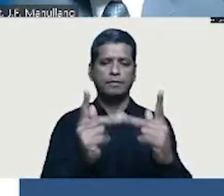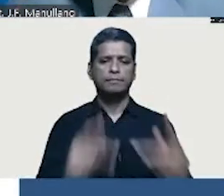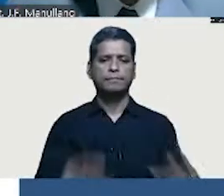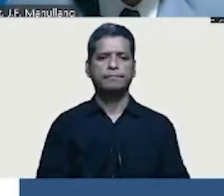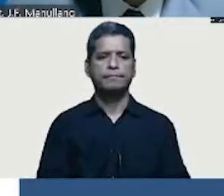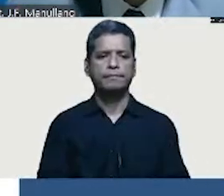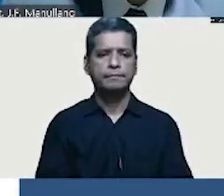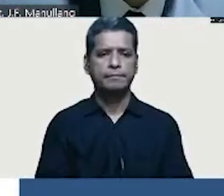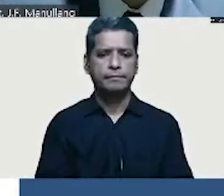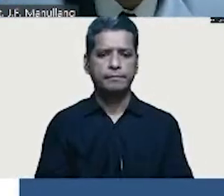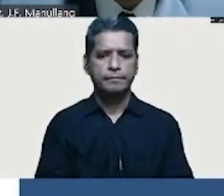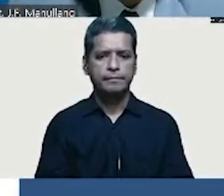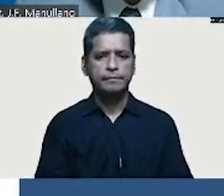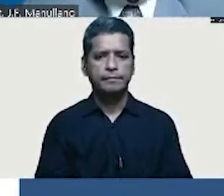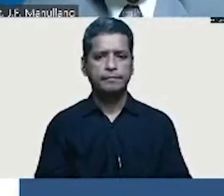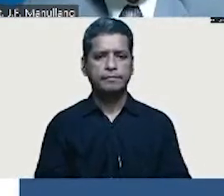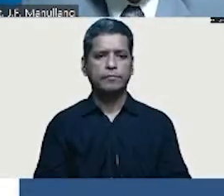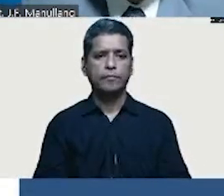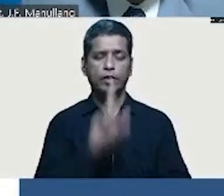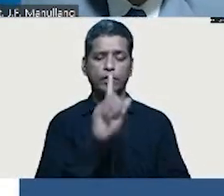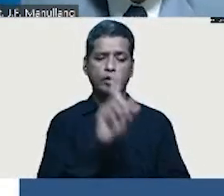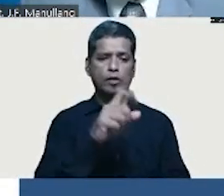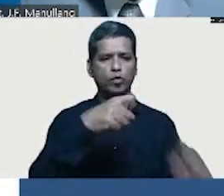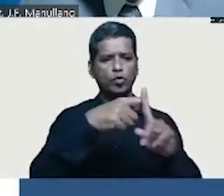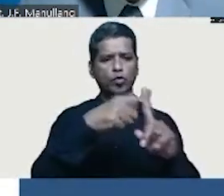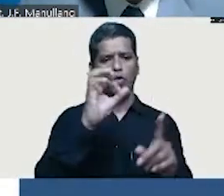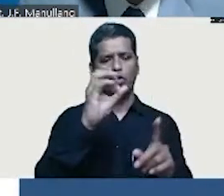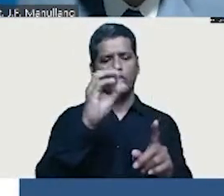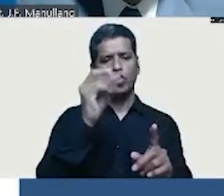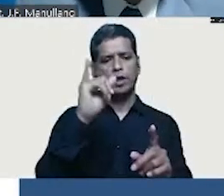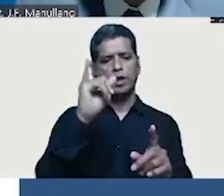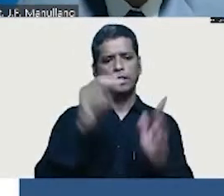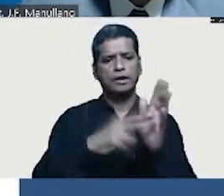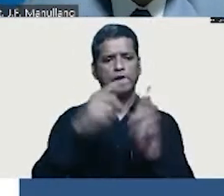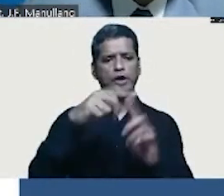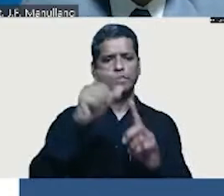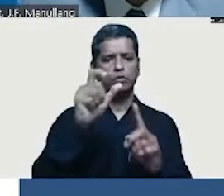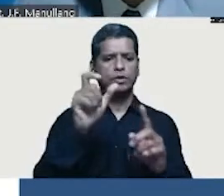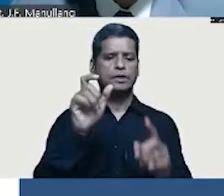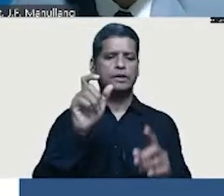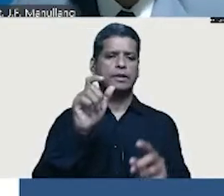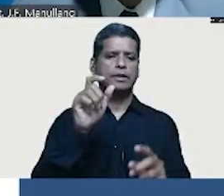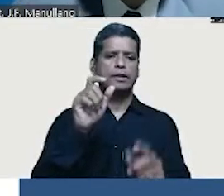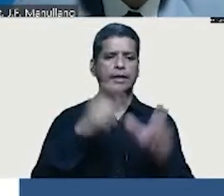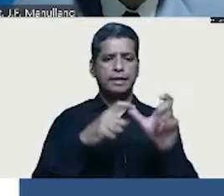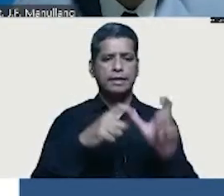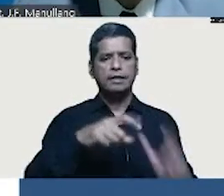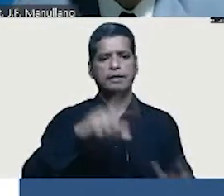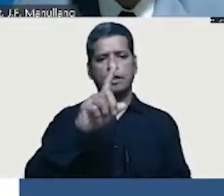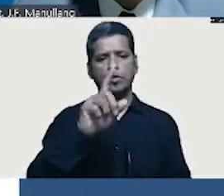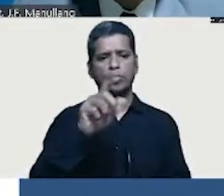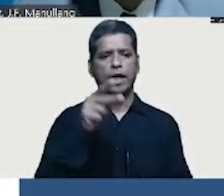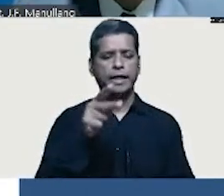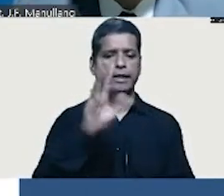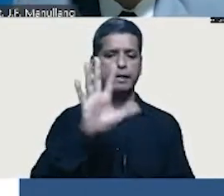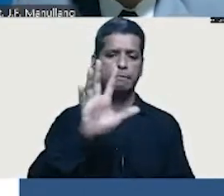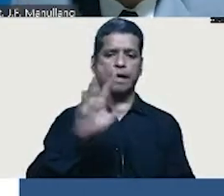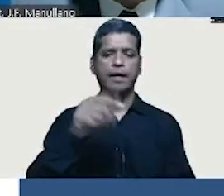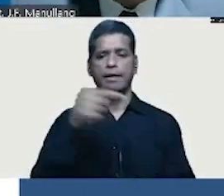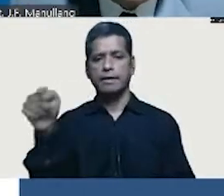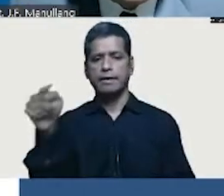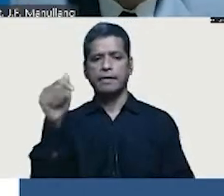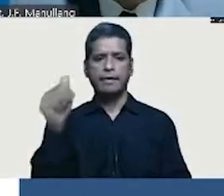pelayanannya 105 ayat 1 Korintus 1 ayat 5 dan 6 Paulus dalam suratnya dengan korupsi berkata